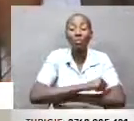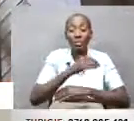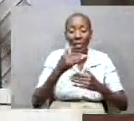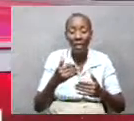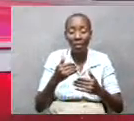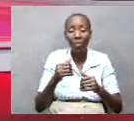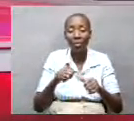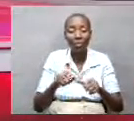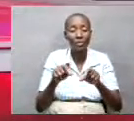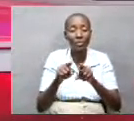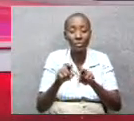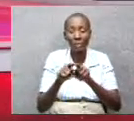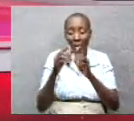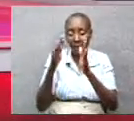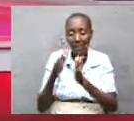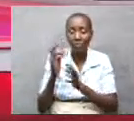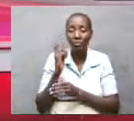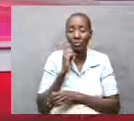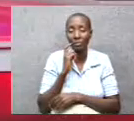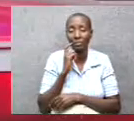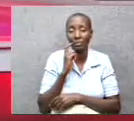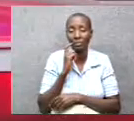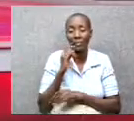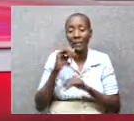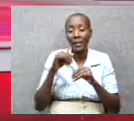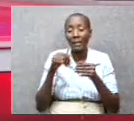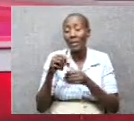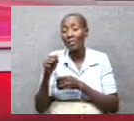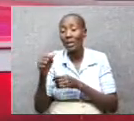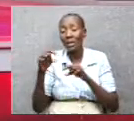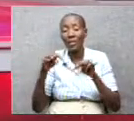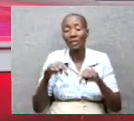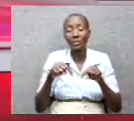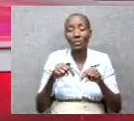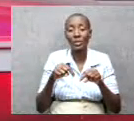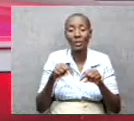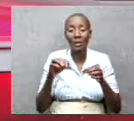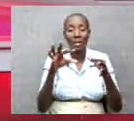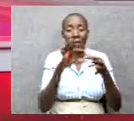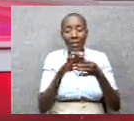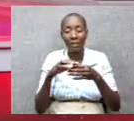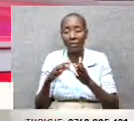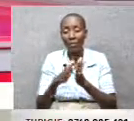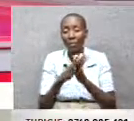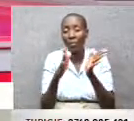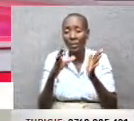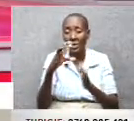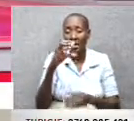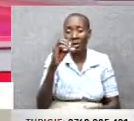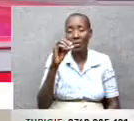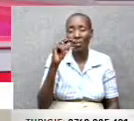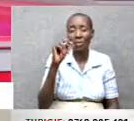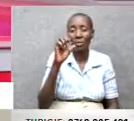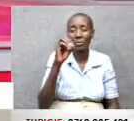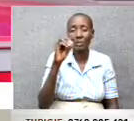kiosk. Naam mtazamaji, katika taarifa nyingine ni kwamba hii leo shirika la Uwazi Consortium ilitoa ripoti yao kuhusiana